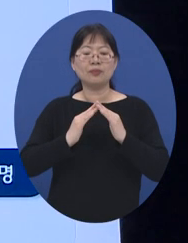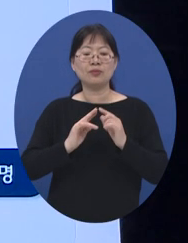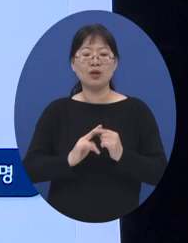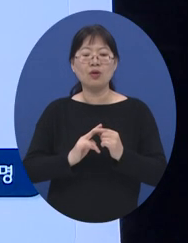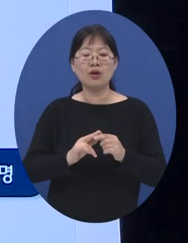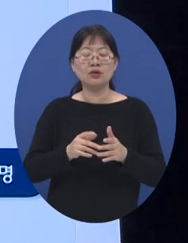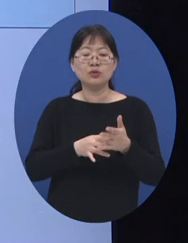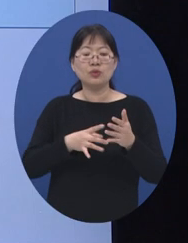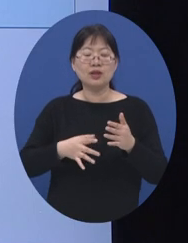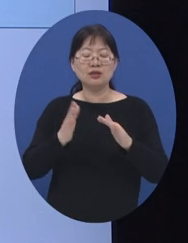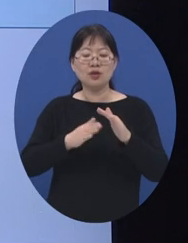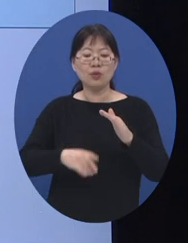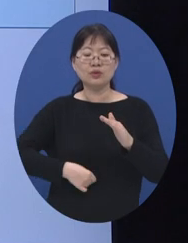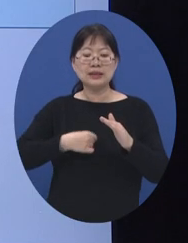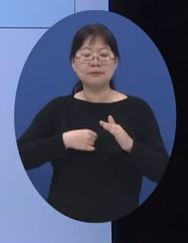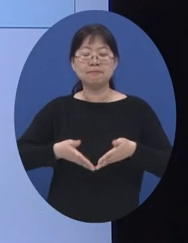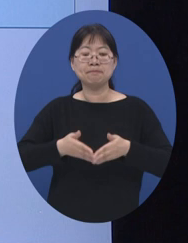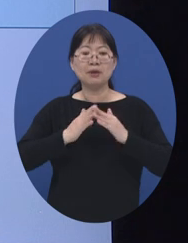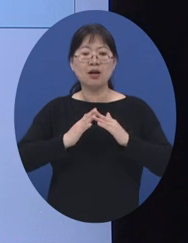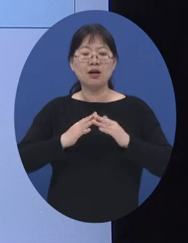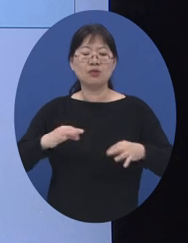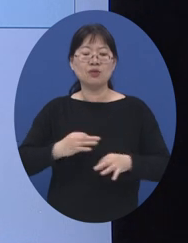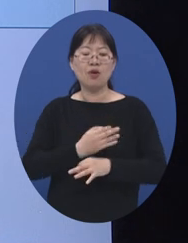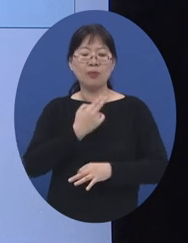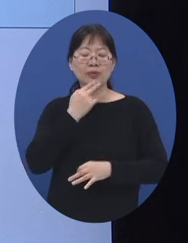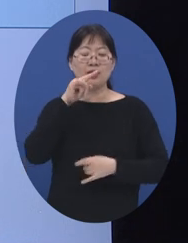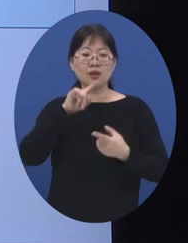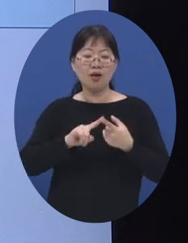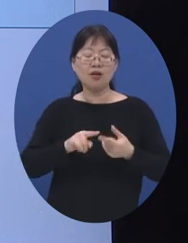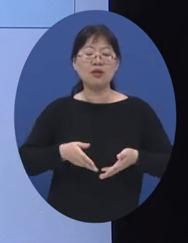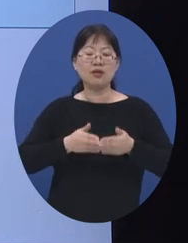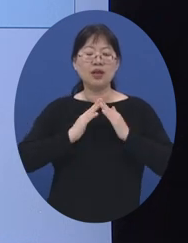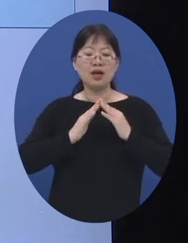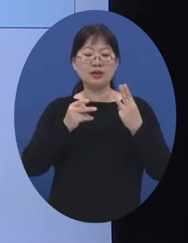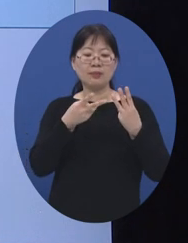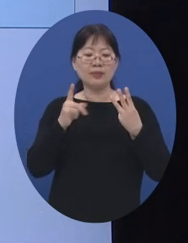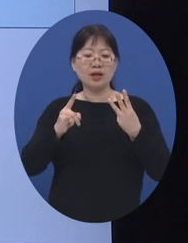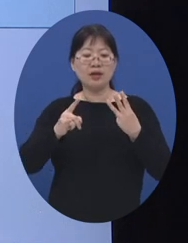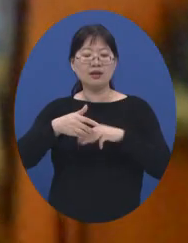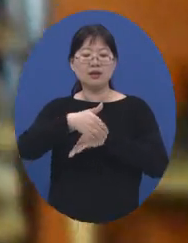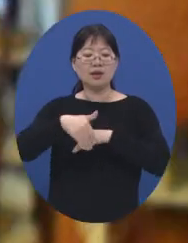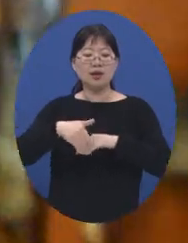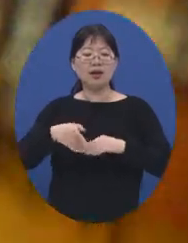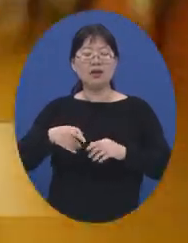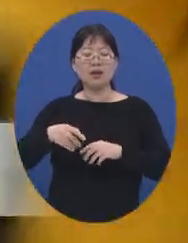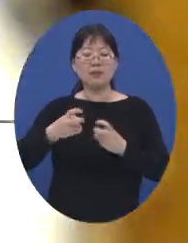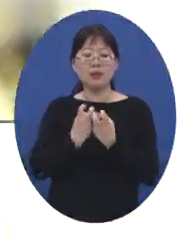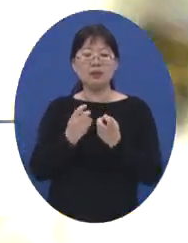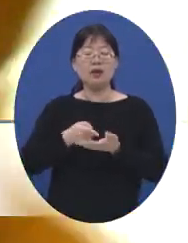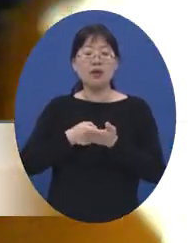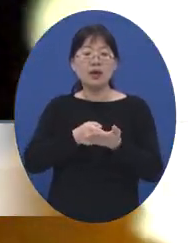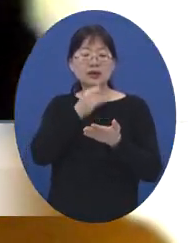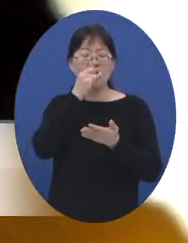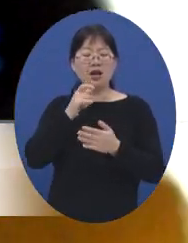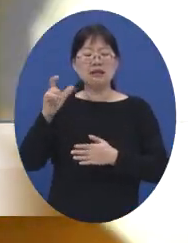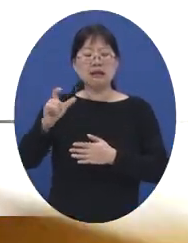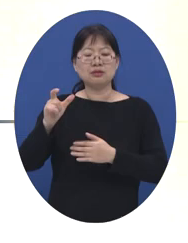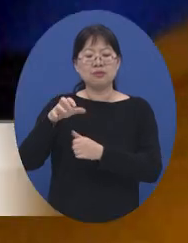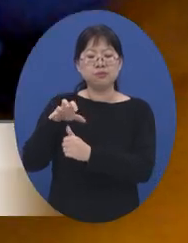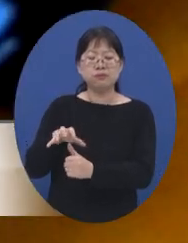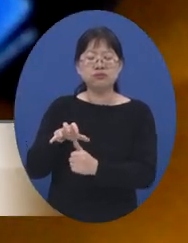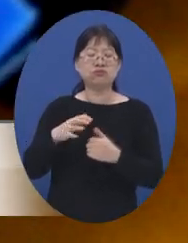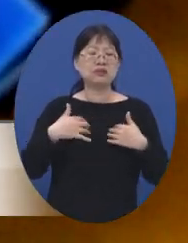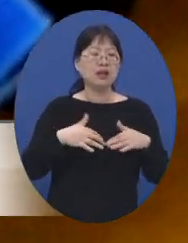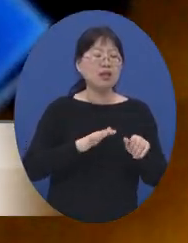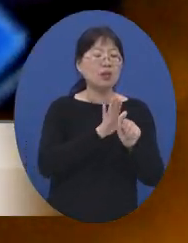실현, 불공정 불법 행위 없는 공정한 경기 등 3대 전략을 추진할 계획, 강자를 누르고 약자를 돕는다는 억강